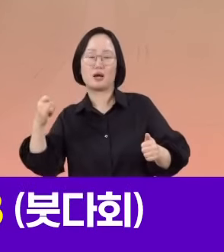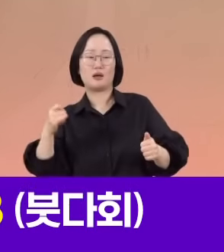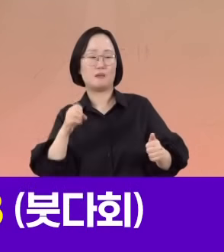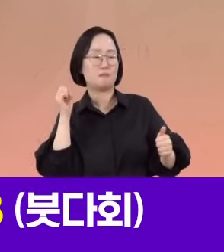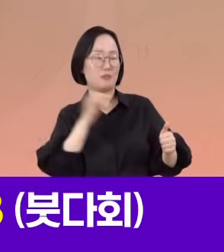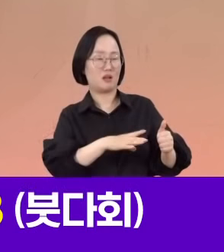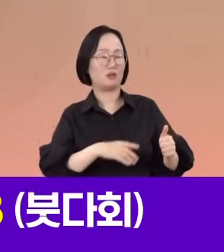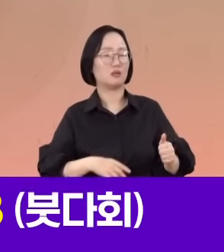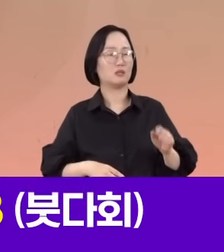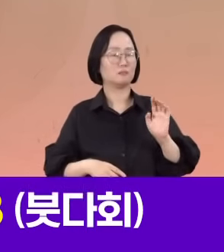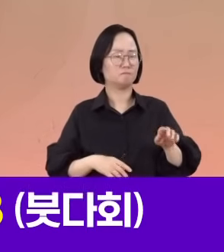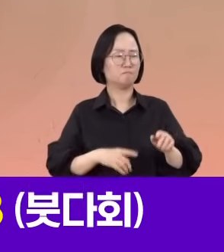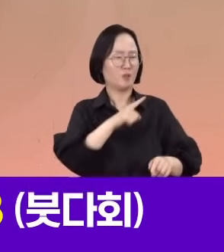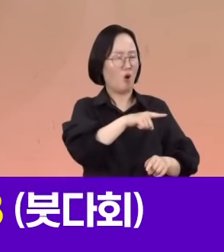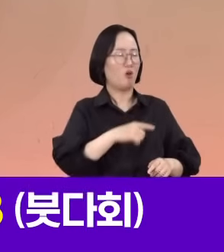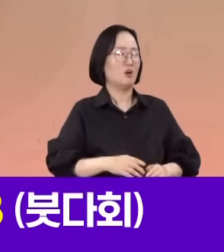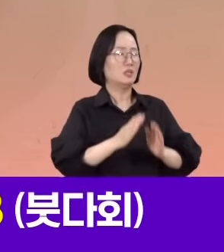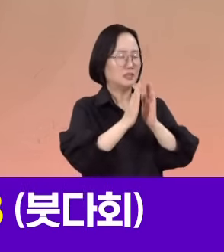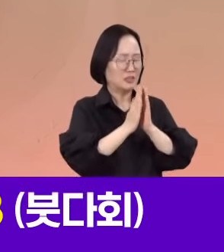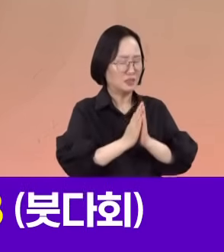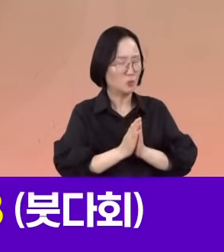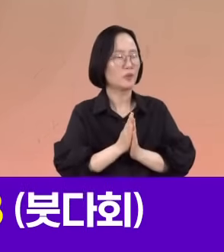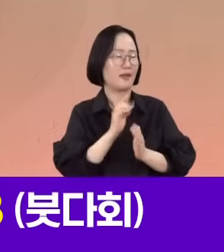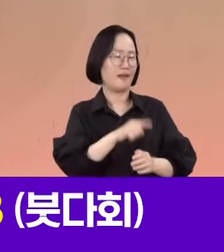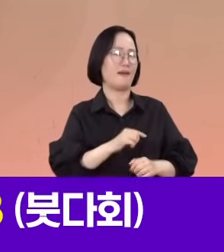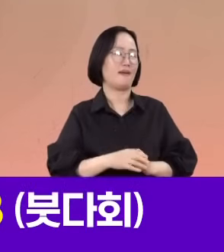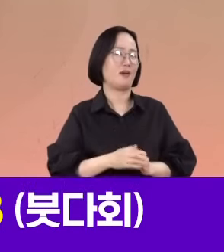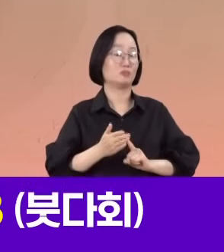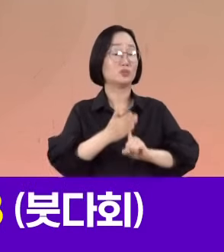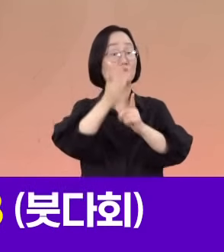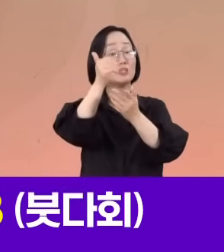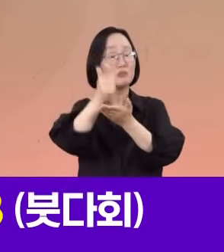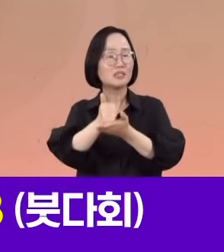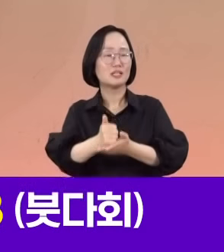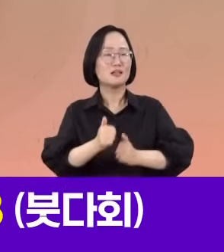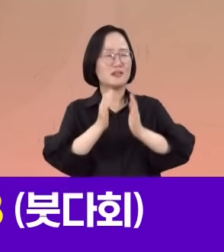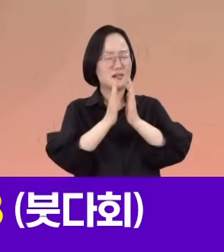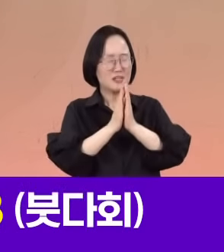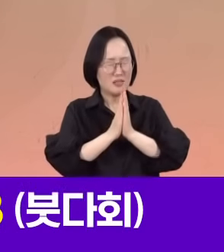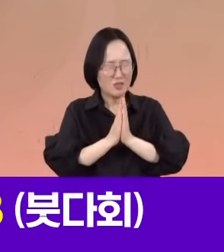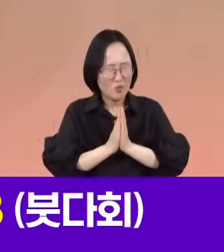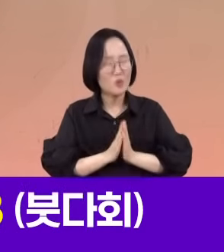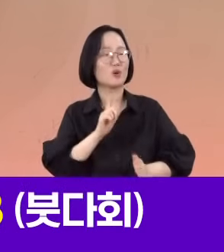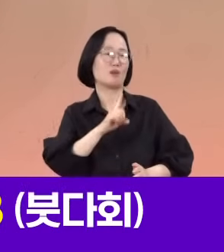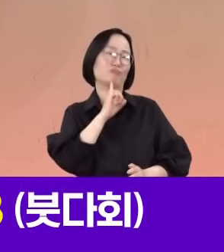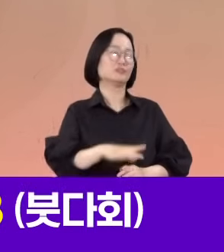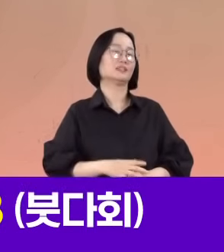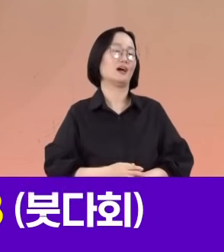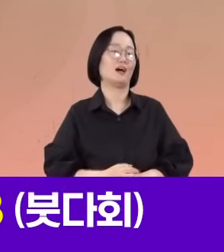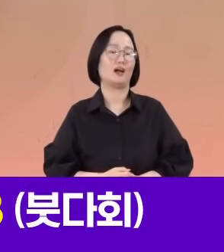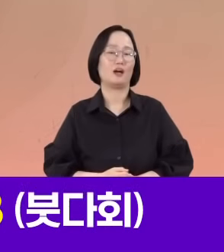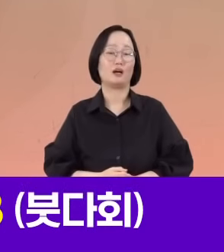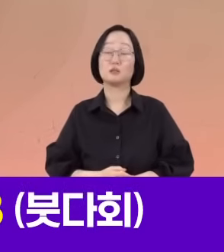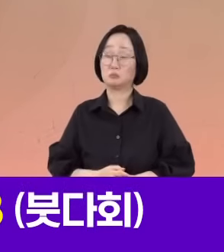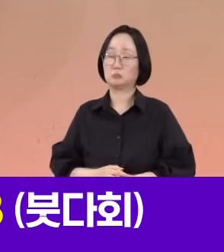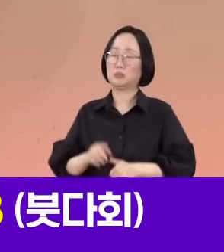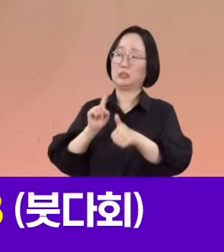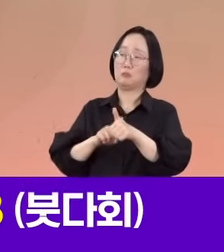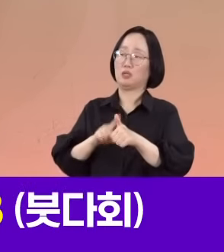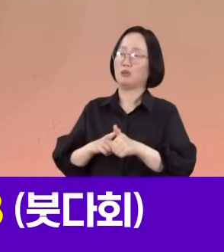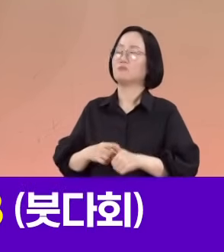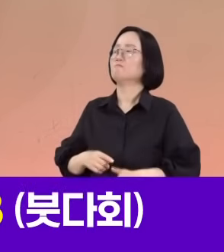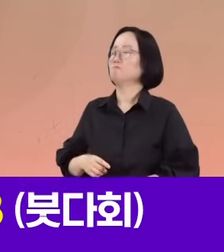것밖에는 없다라는 어머니 이제 말씀을 듣고 침대에 누워서